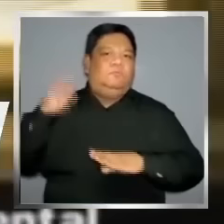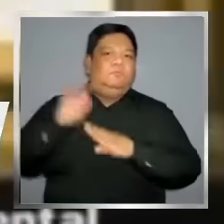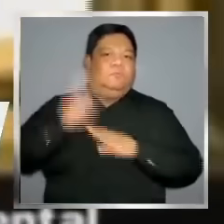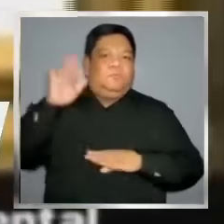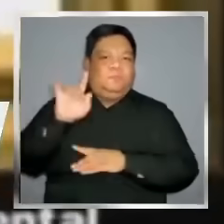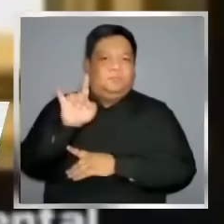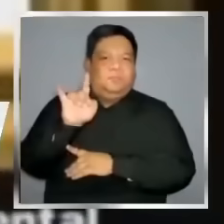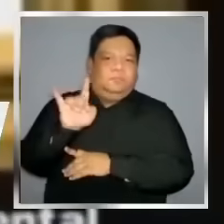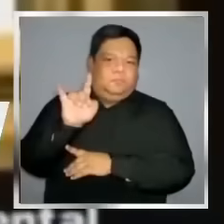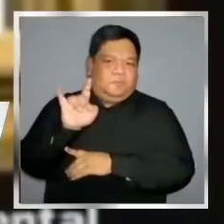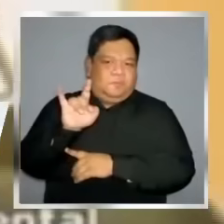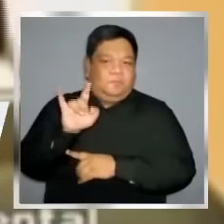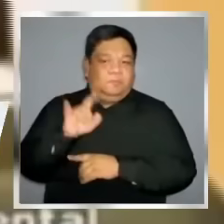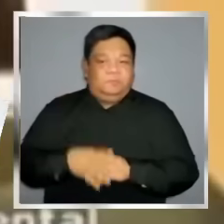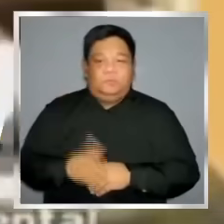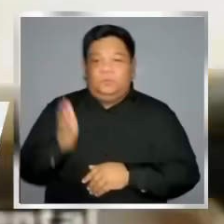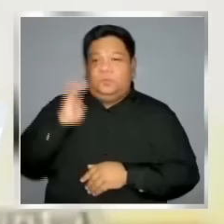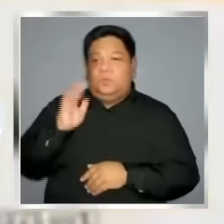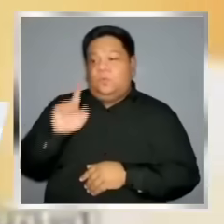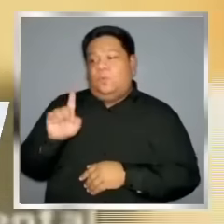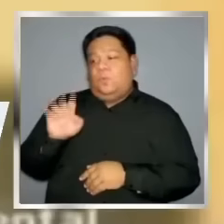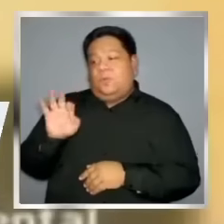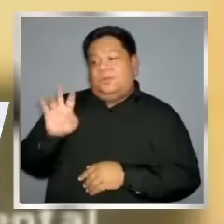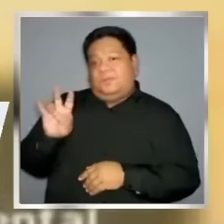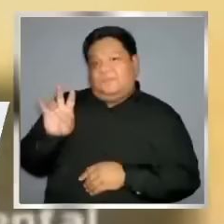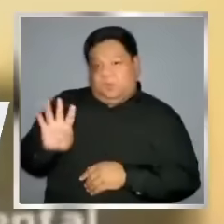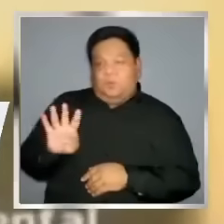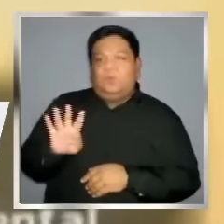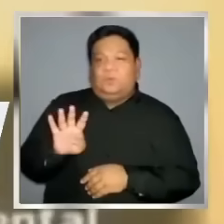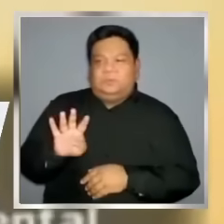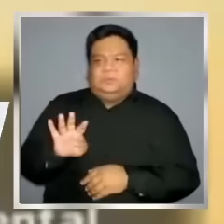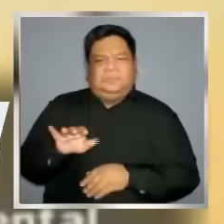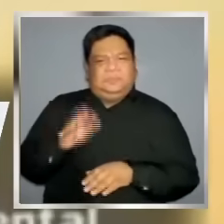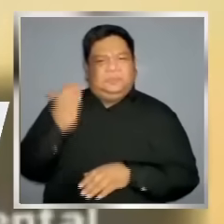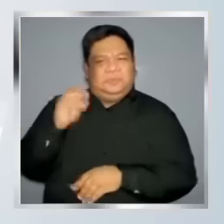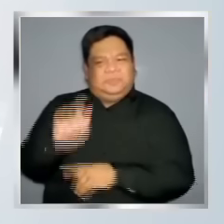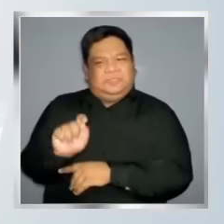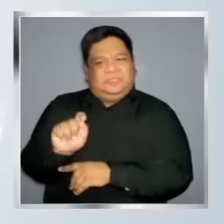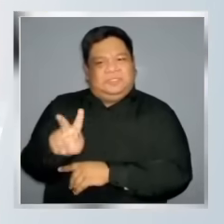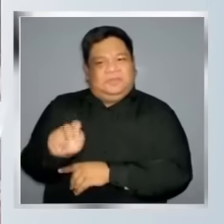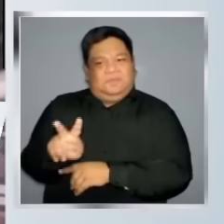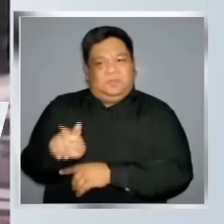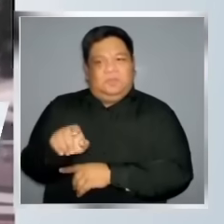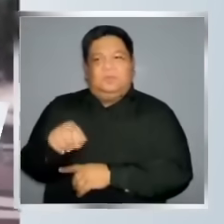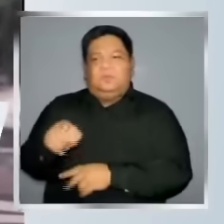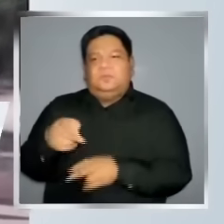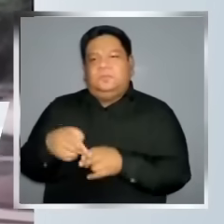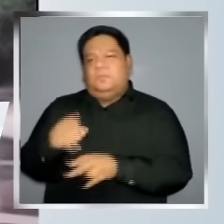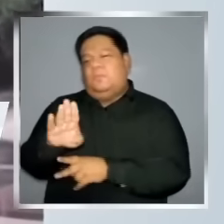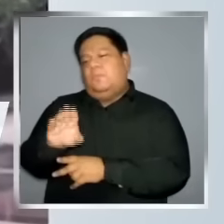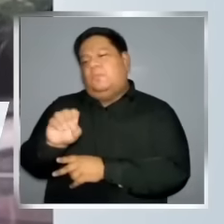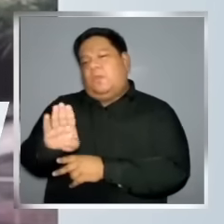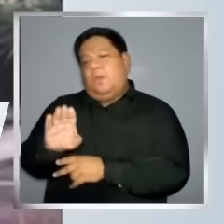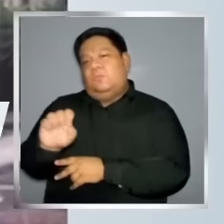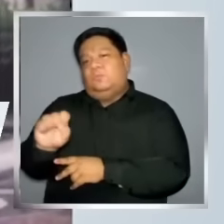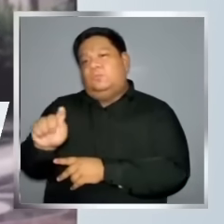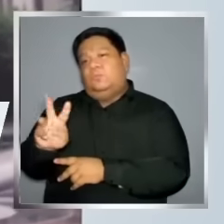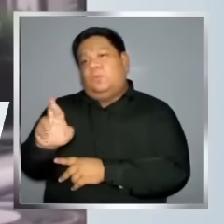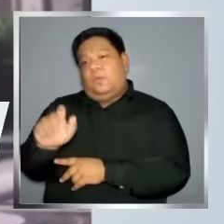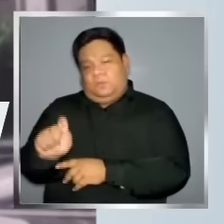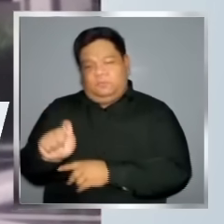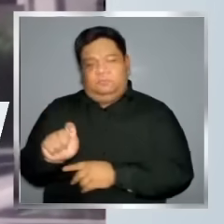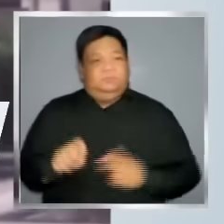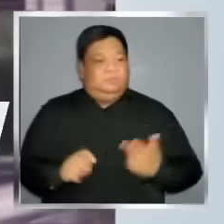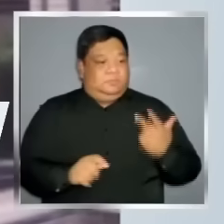1974 nang kanyang bilhin ang isang naghihingalong TV station mula kay Bob Stewart, kasama ng kanyang partners na sina Gilberto Duavit